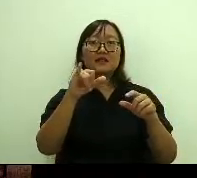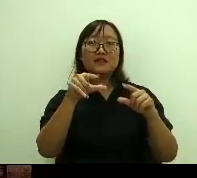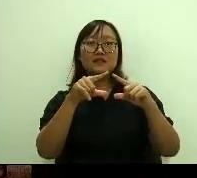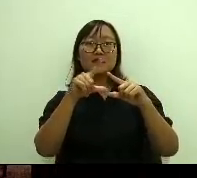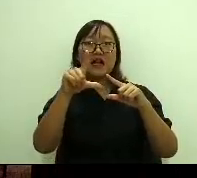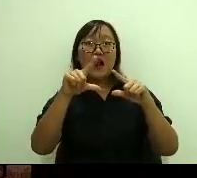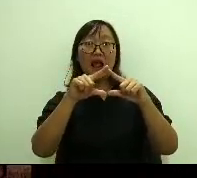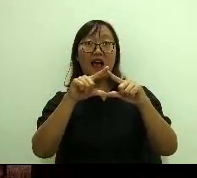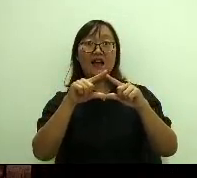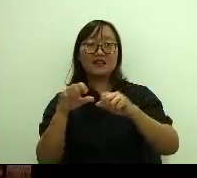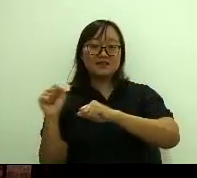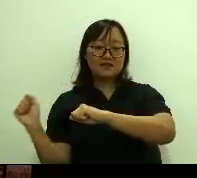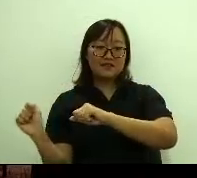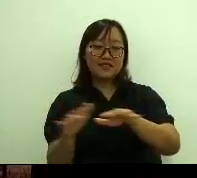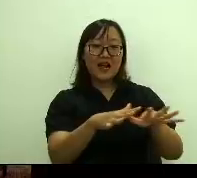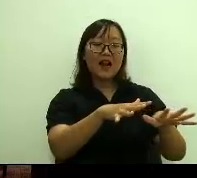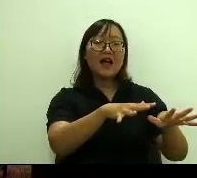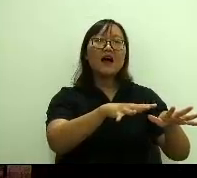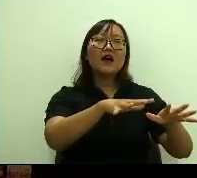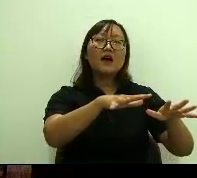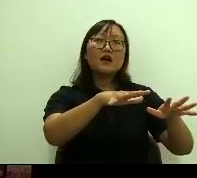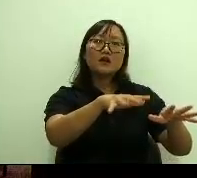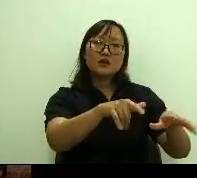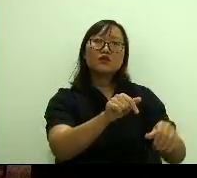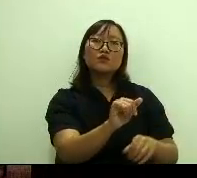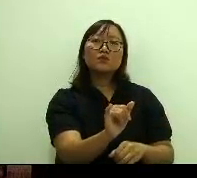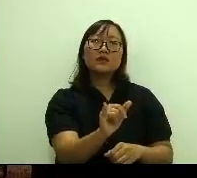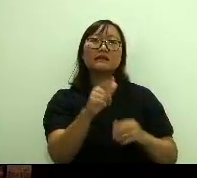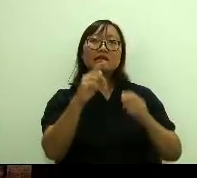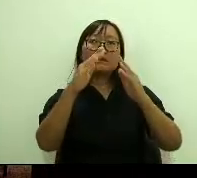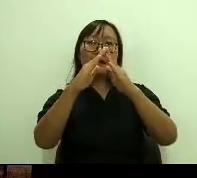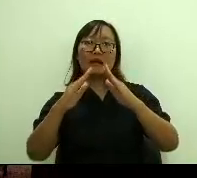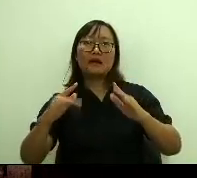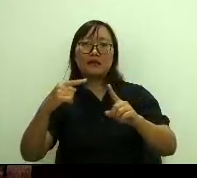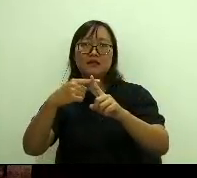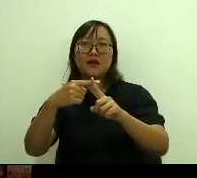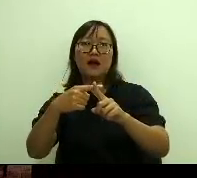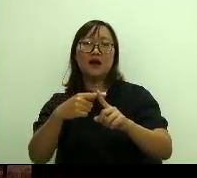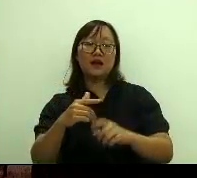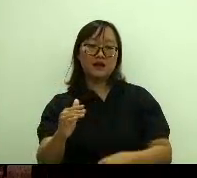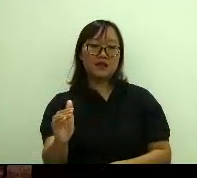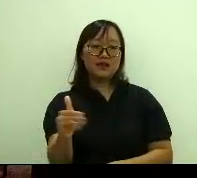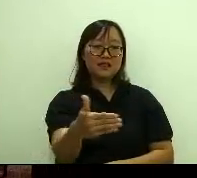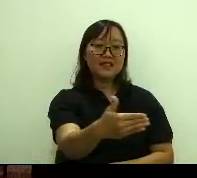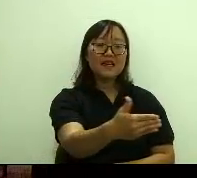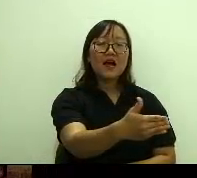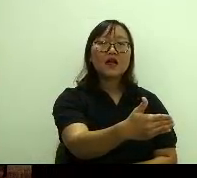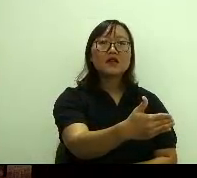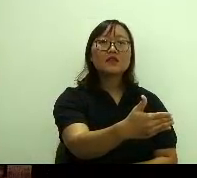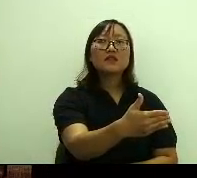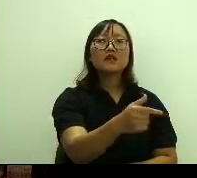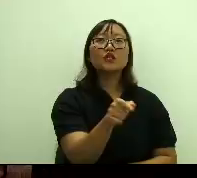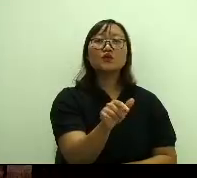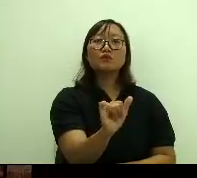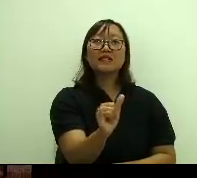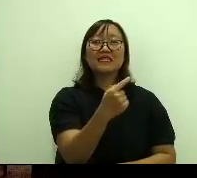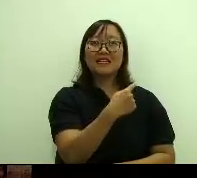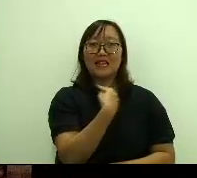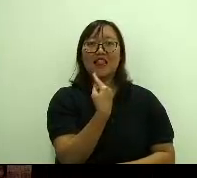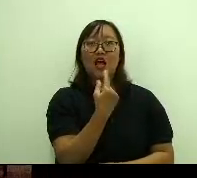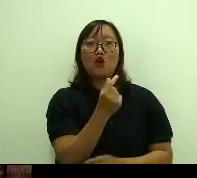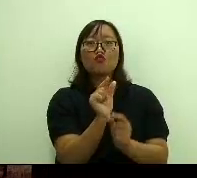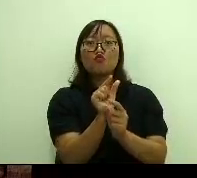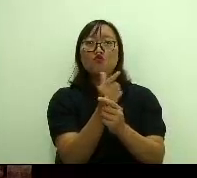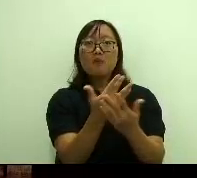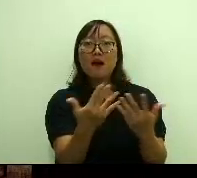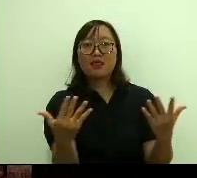semua sebagai komunitas umat beriman. Air melambangkan dunia, ya dunia